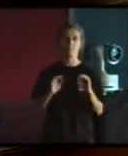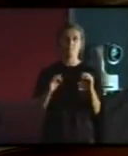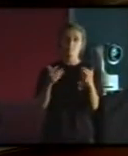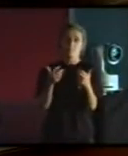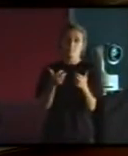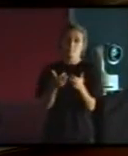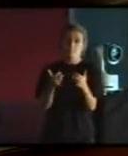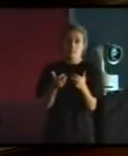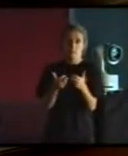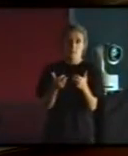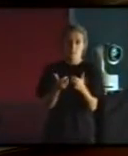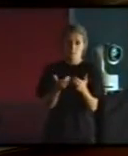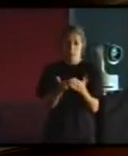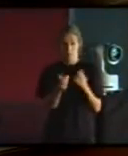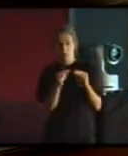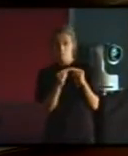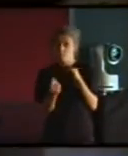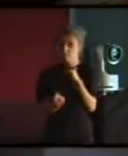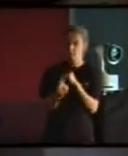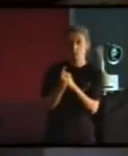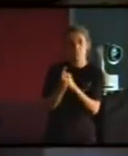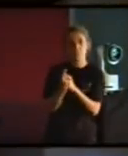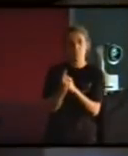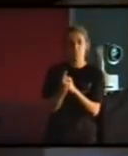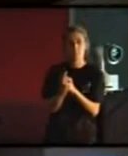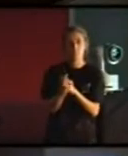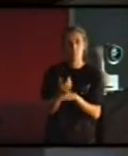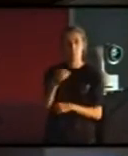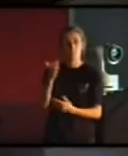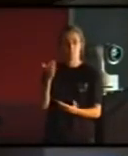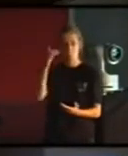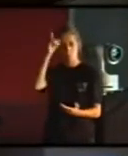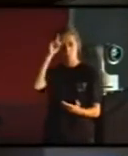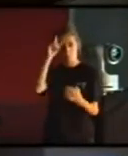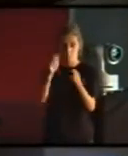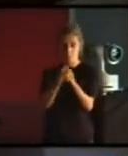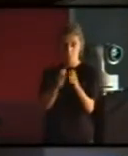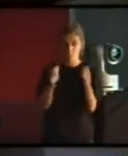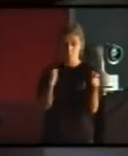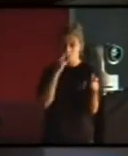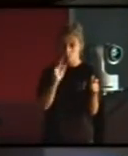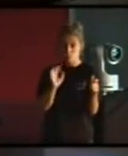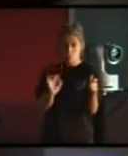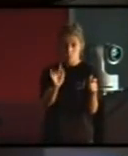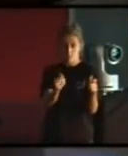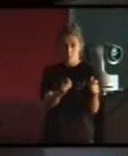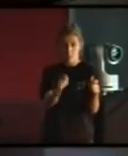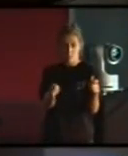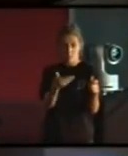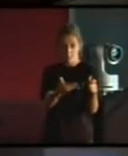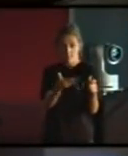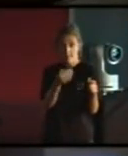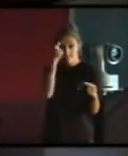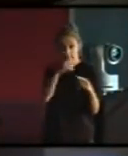sens premier du terme, c'est-à-dire que ici on retrouve de manière assez schématique un bâtiment plutôt ordinaire qui rencontre la grande histoire.